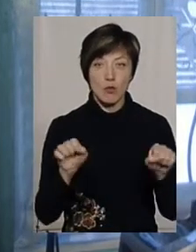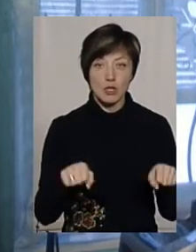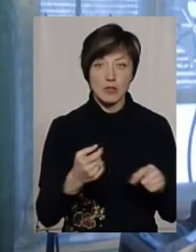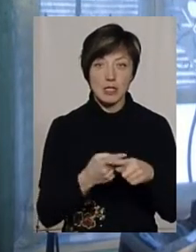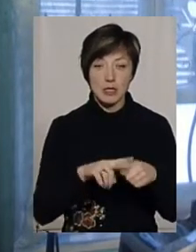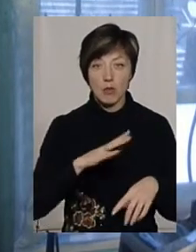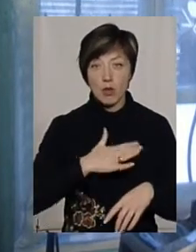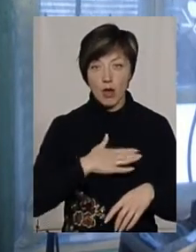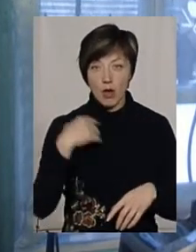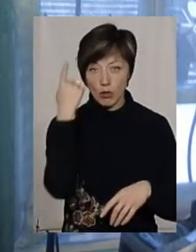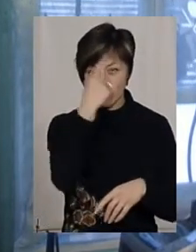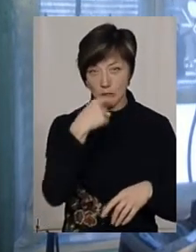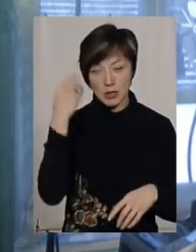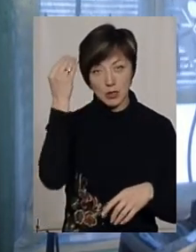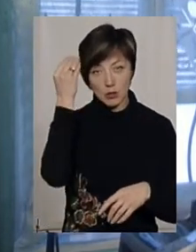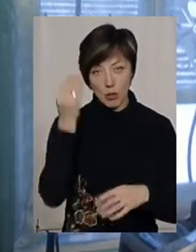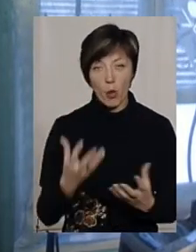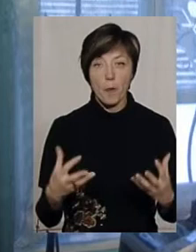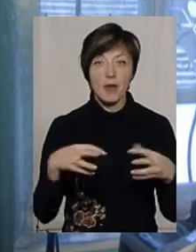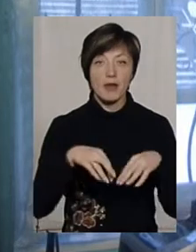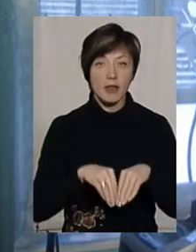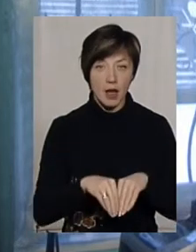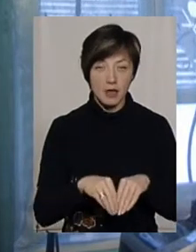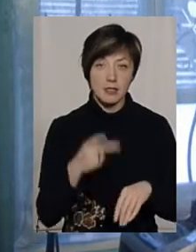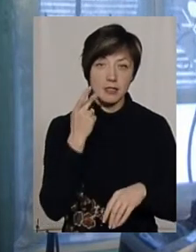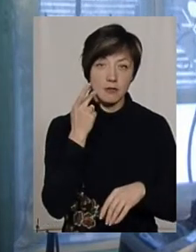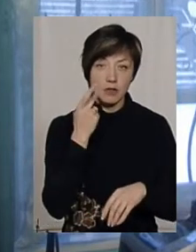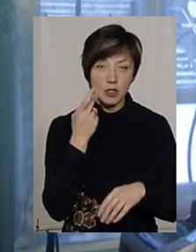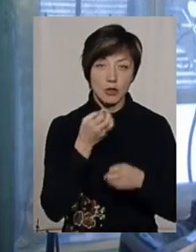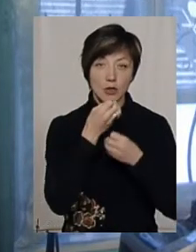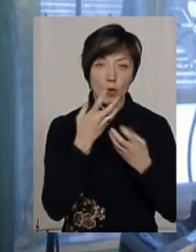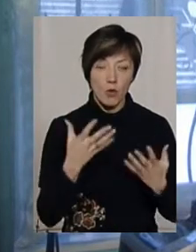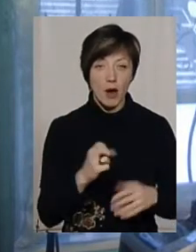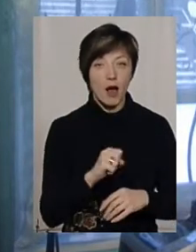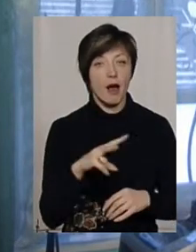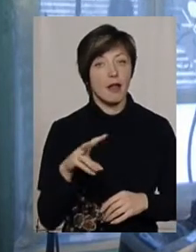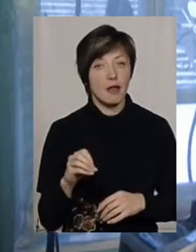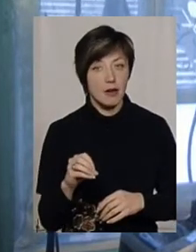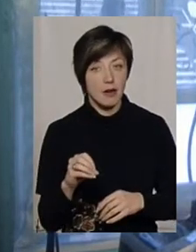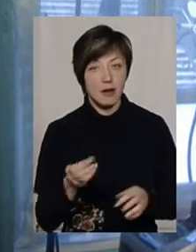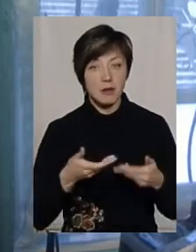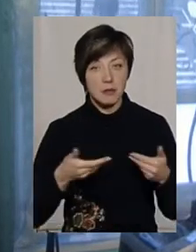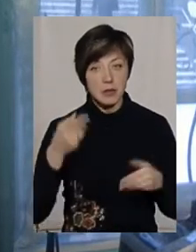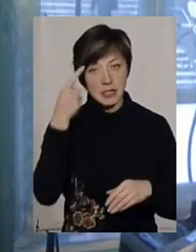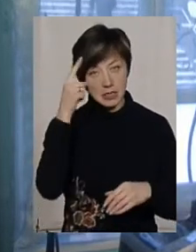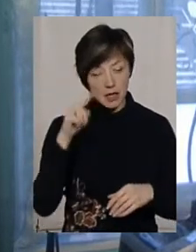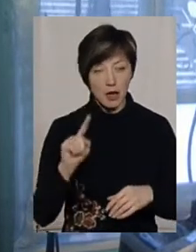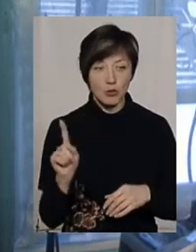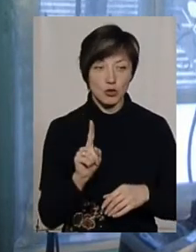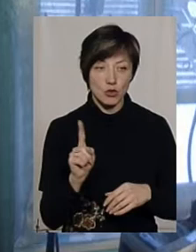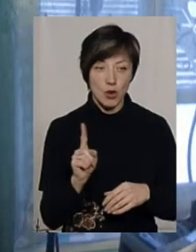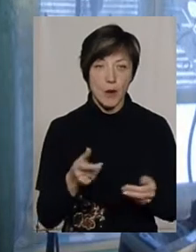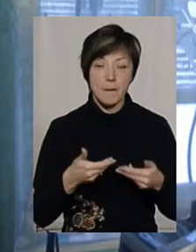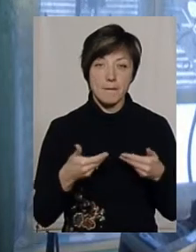це моя особиста думка. Об'єднання – це завжди добре. Але ми знаємо, що